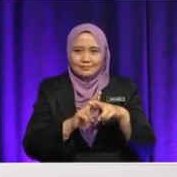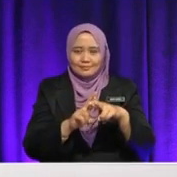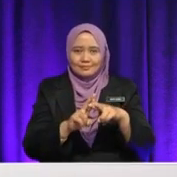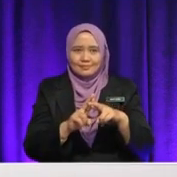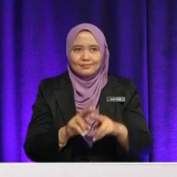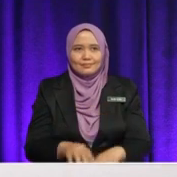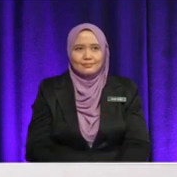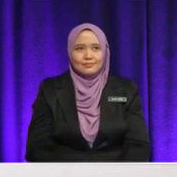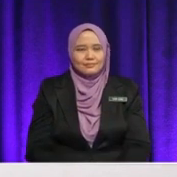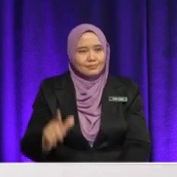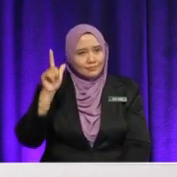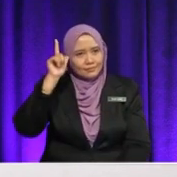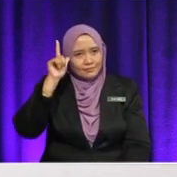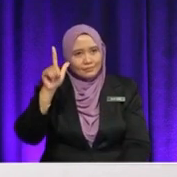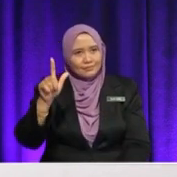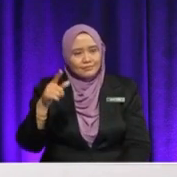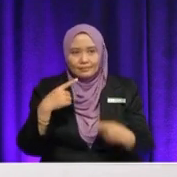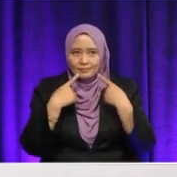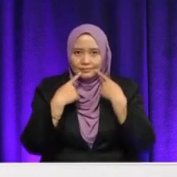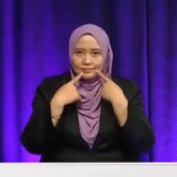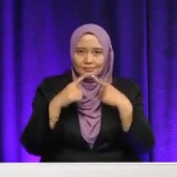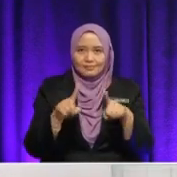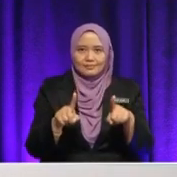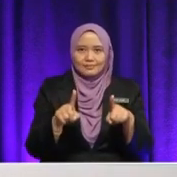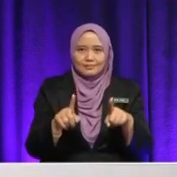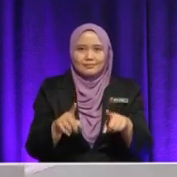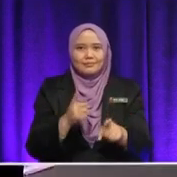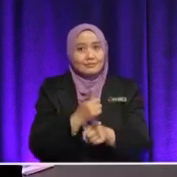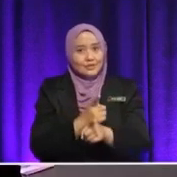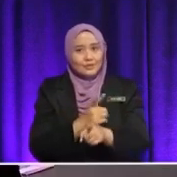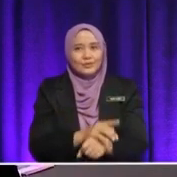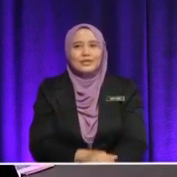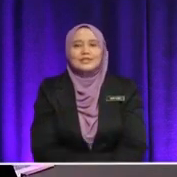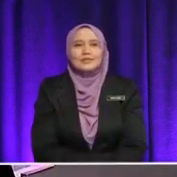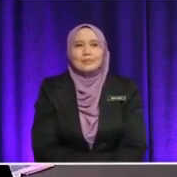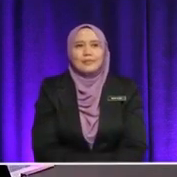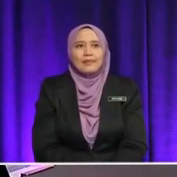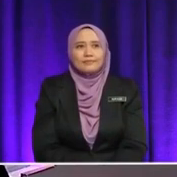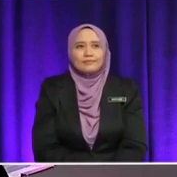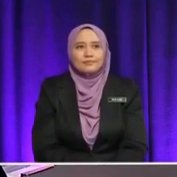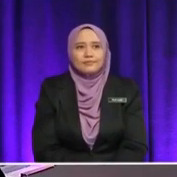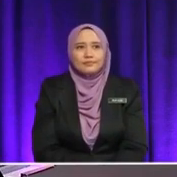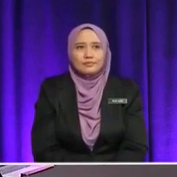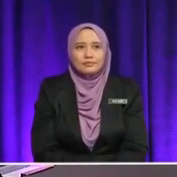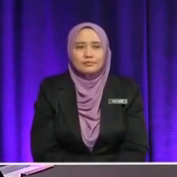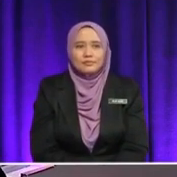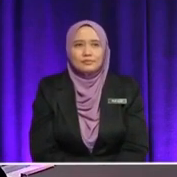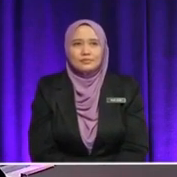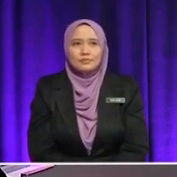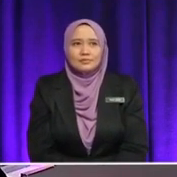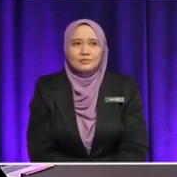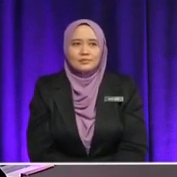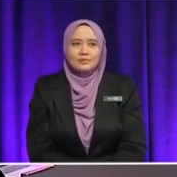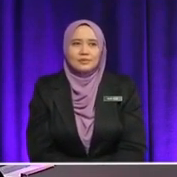menikah diam-diam menepati cadangan yang cukup beri Oke pertama HP yang paginya cakap kado hiu menjadi penguji